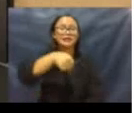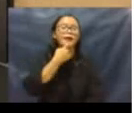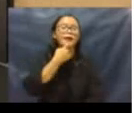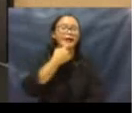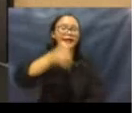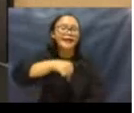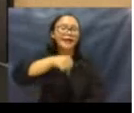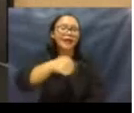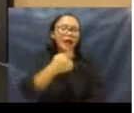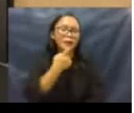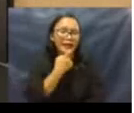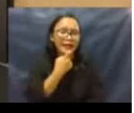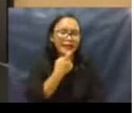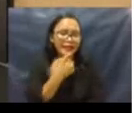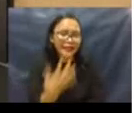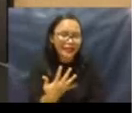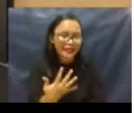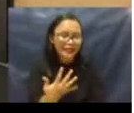sedang